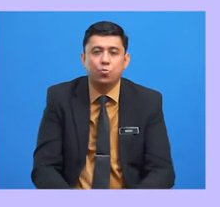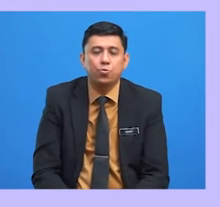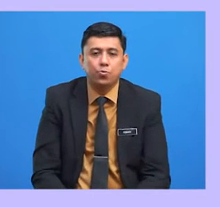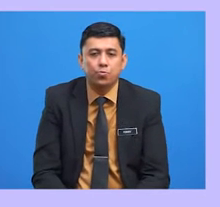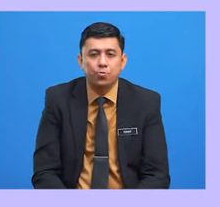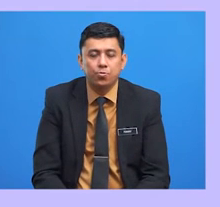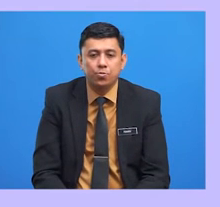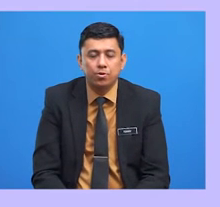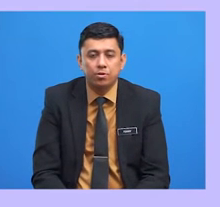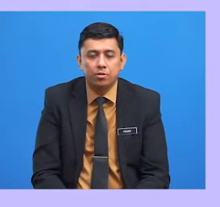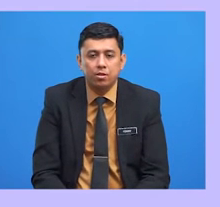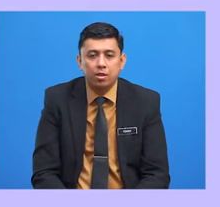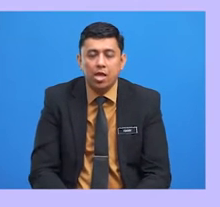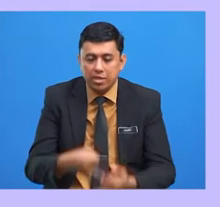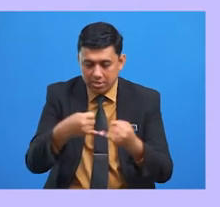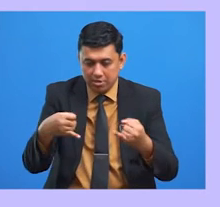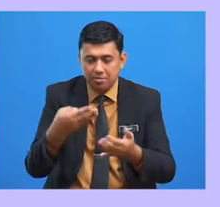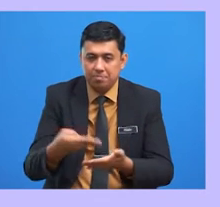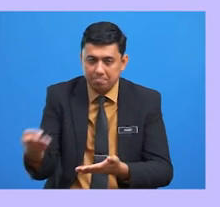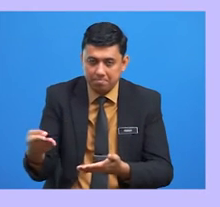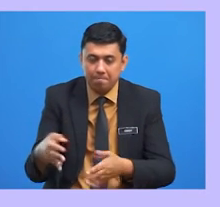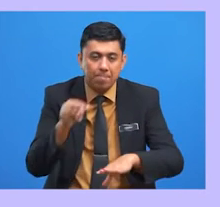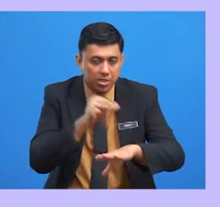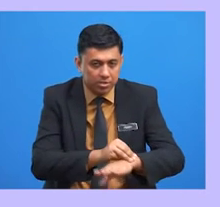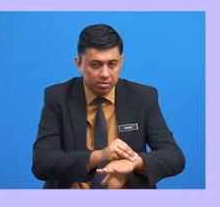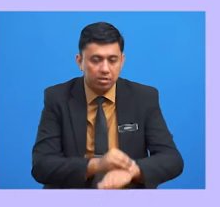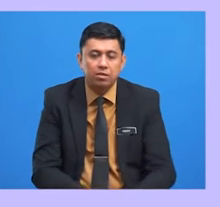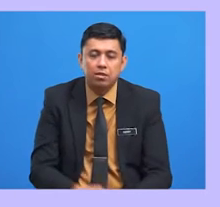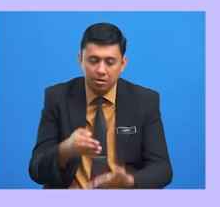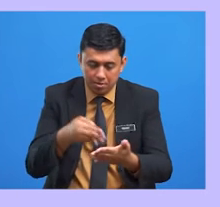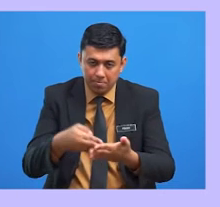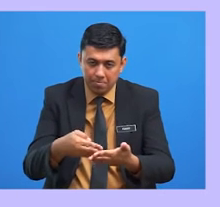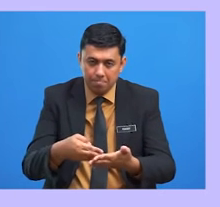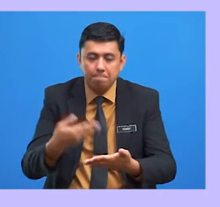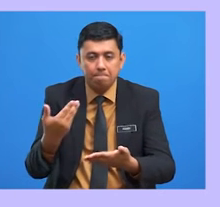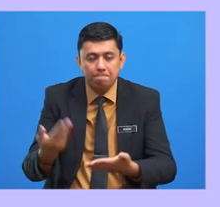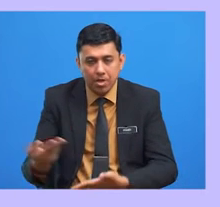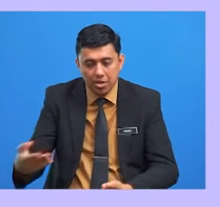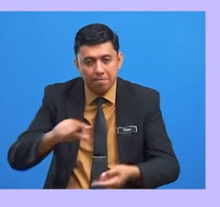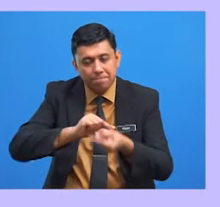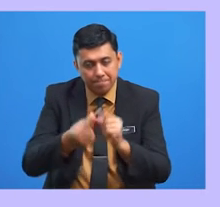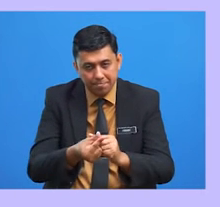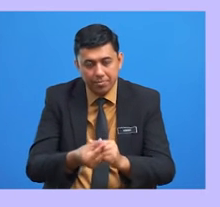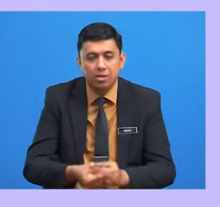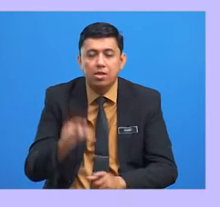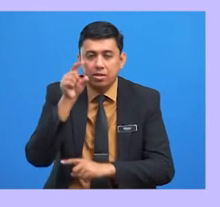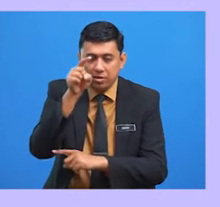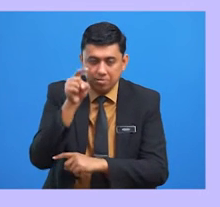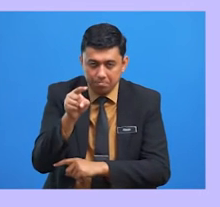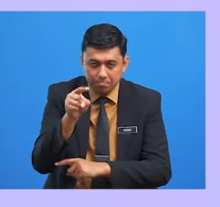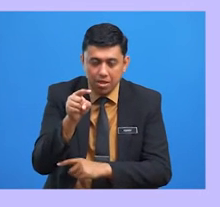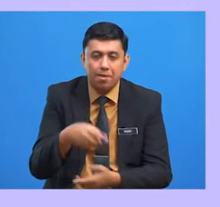harga permintaan iaitu jenis barang, jangka masa, bilangan barang pengganti, nisbah